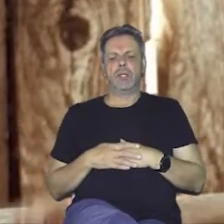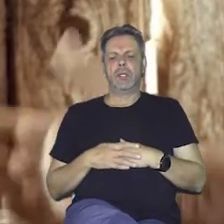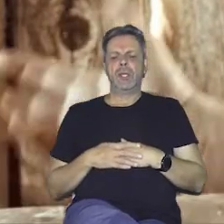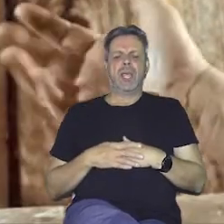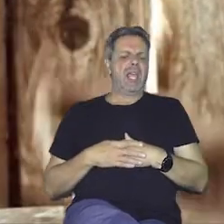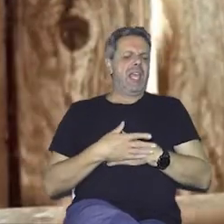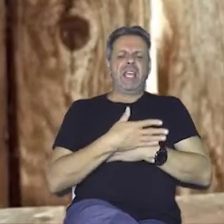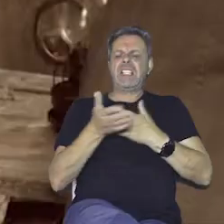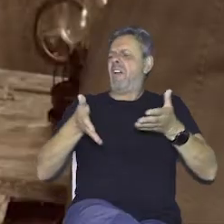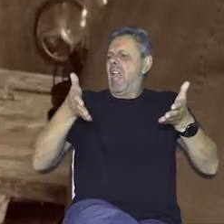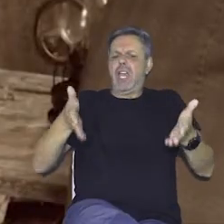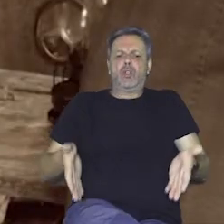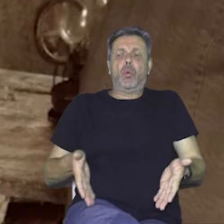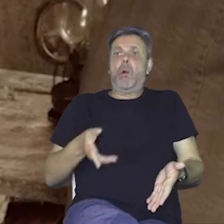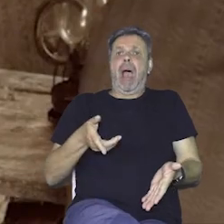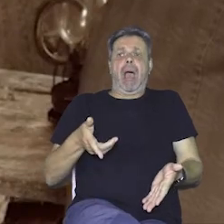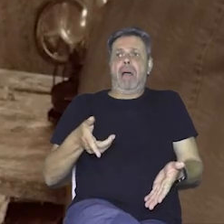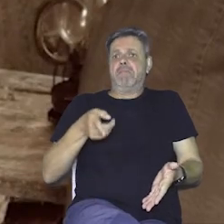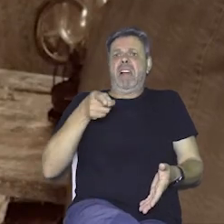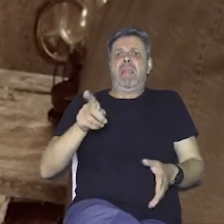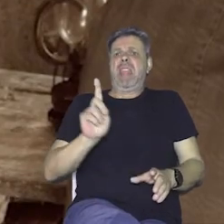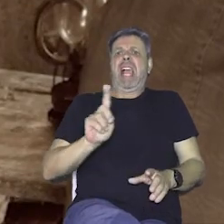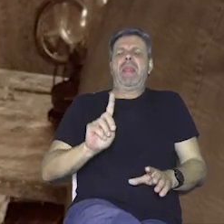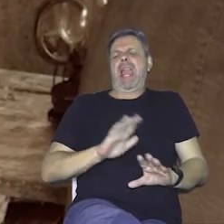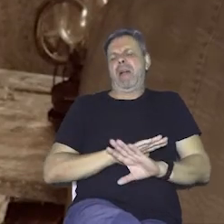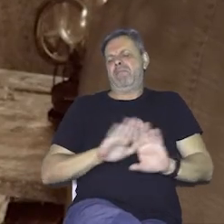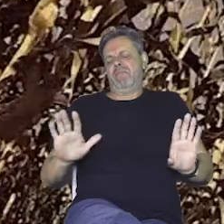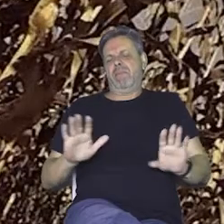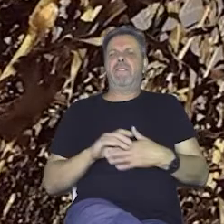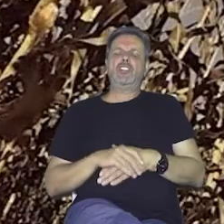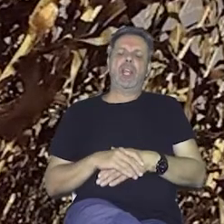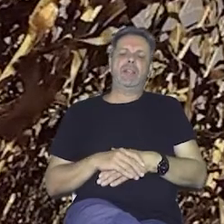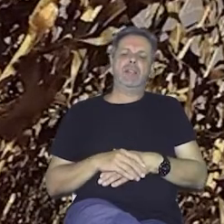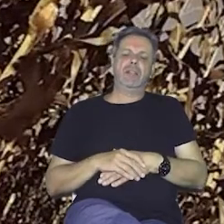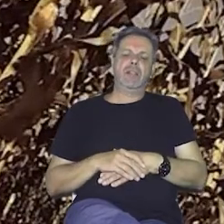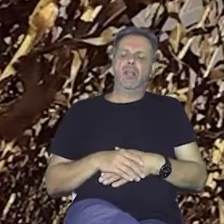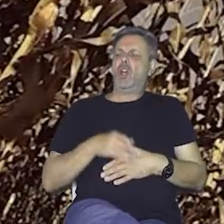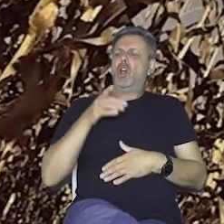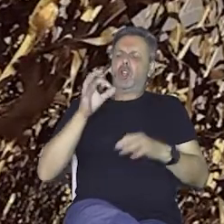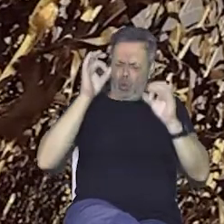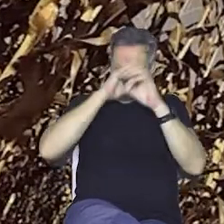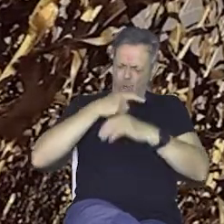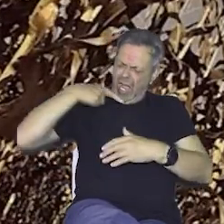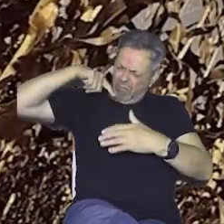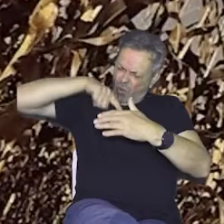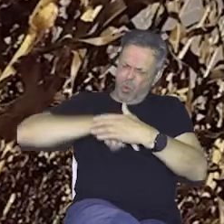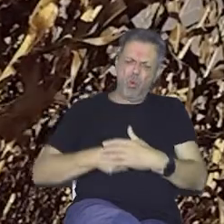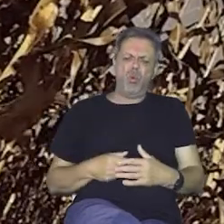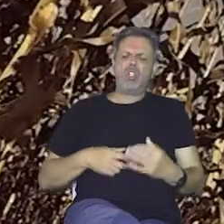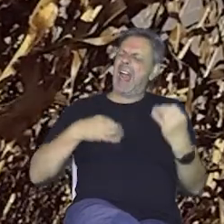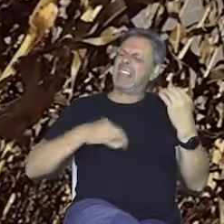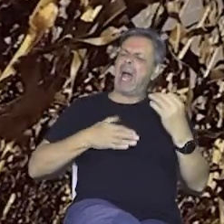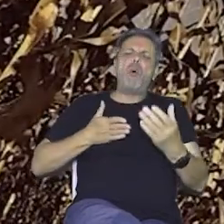sve je tu, a njega nema više. tuga ušla tamburi